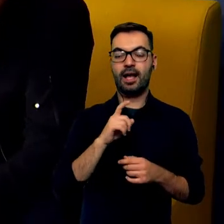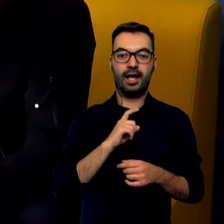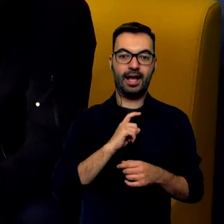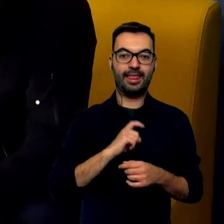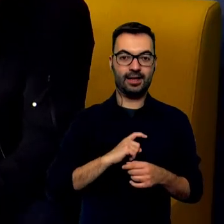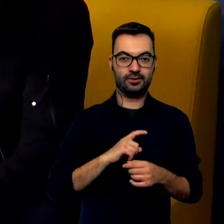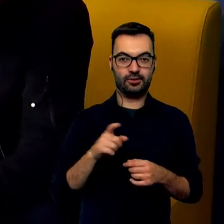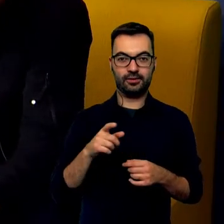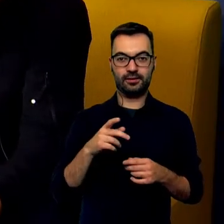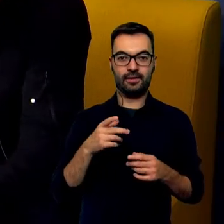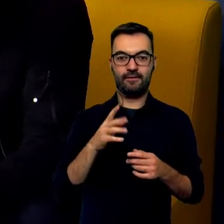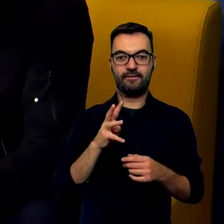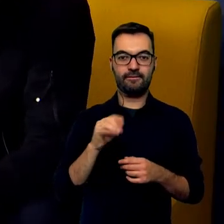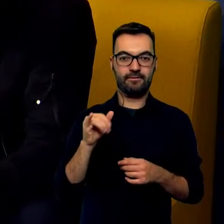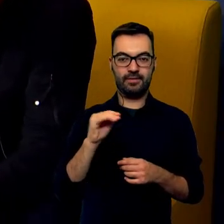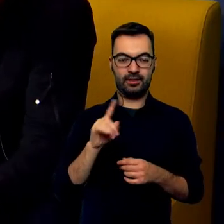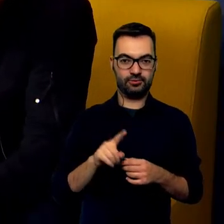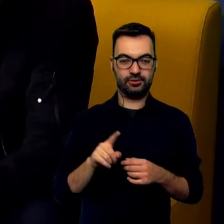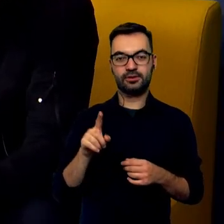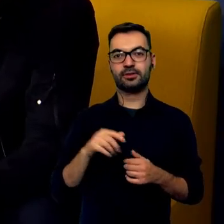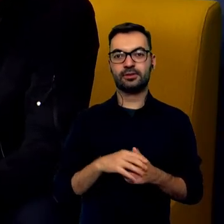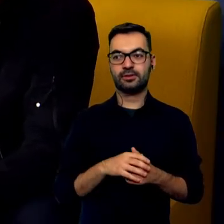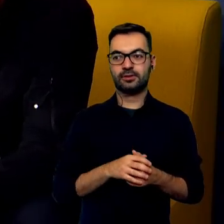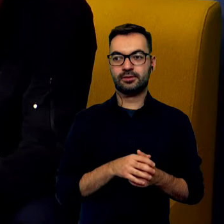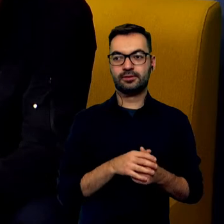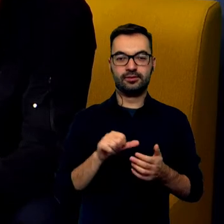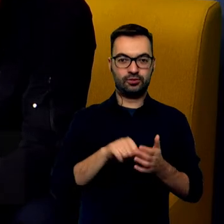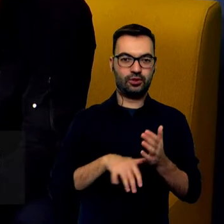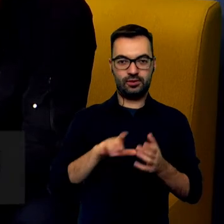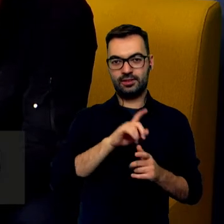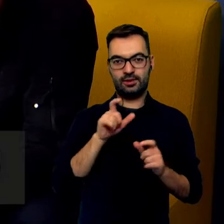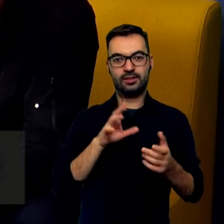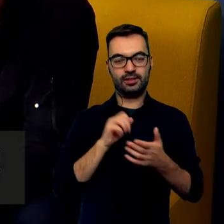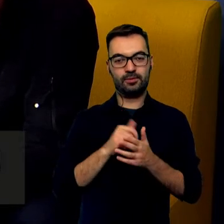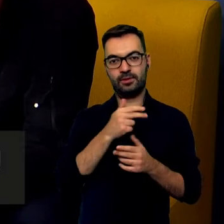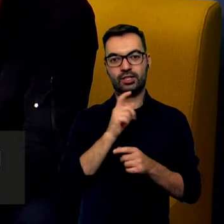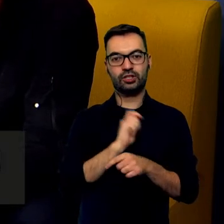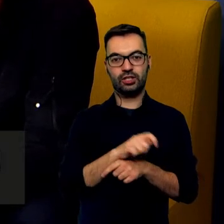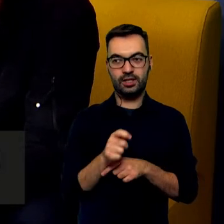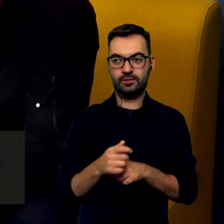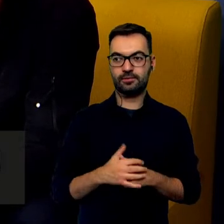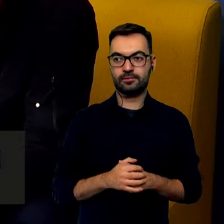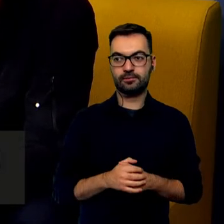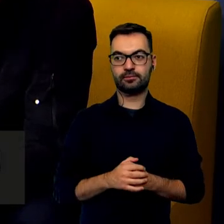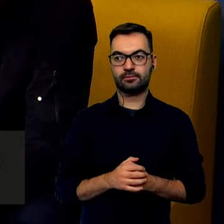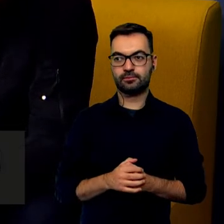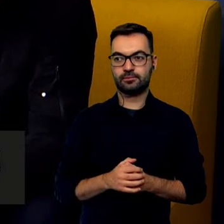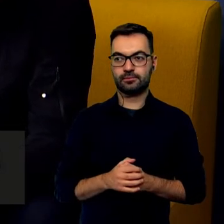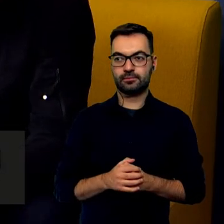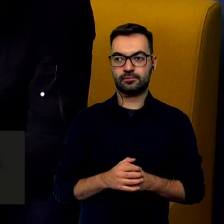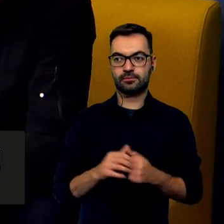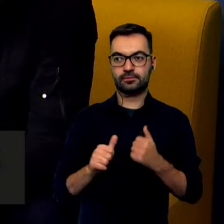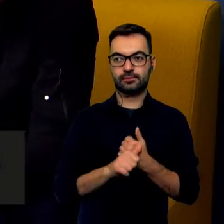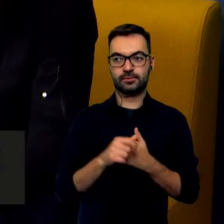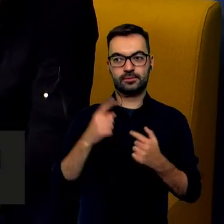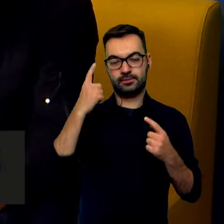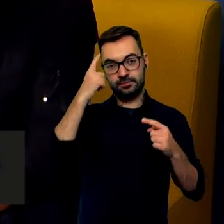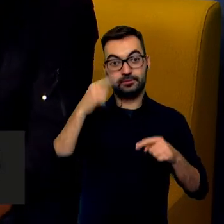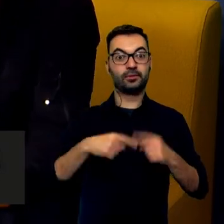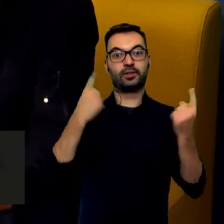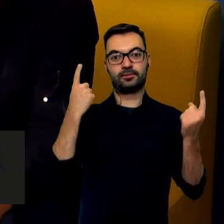więzień, jakby nie było, jak gdyby takiego środowiska, które gdzieś tam zajmuje się cały czas chrześcijaństwem, to nie chodzi o